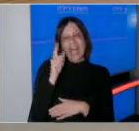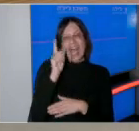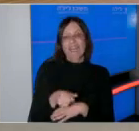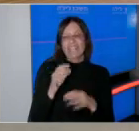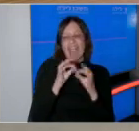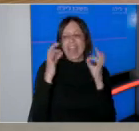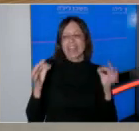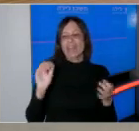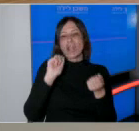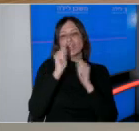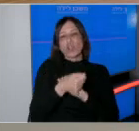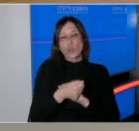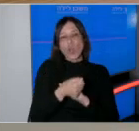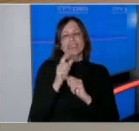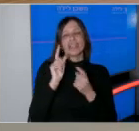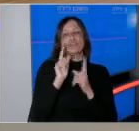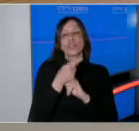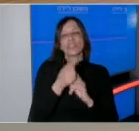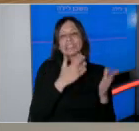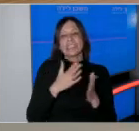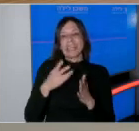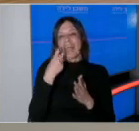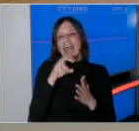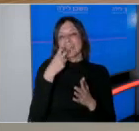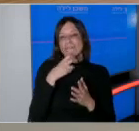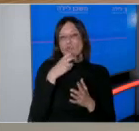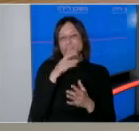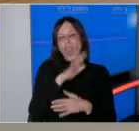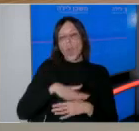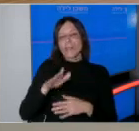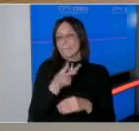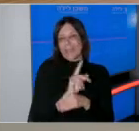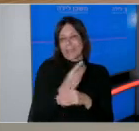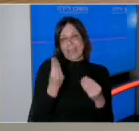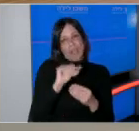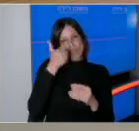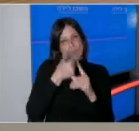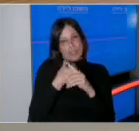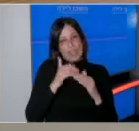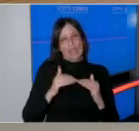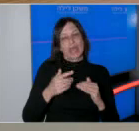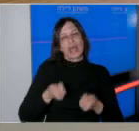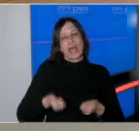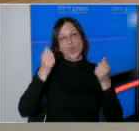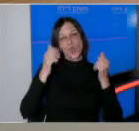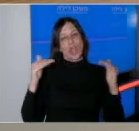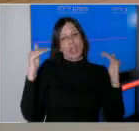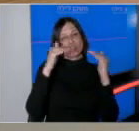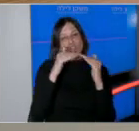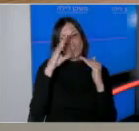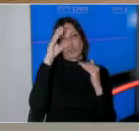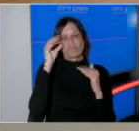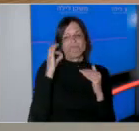להתחיל ולשנות את סדר העדיפויות הלאומי במיידי. דבר ראשון הוא חינוך לשוויון מגדרי. נתחיל